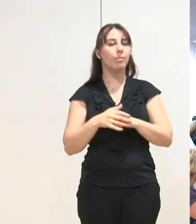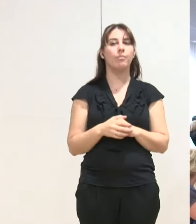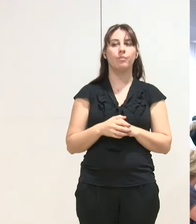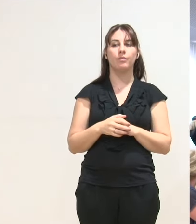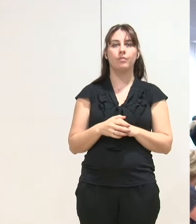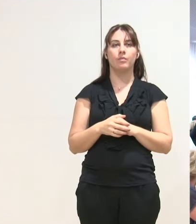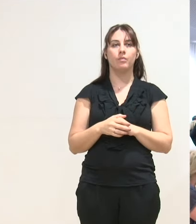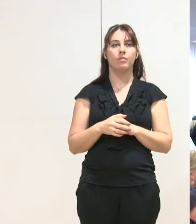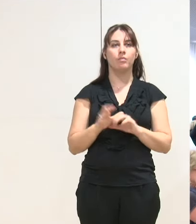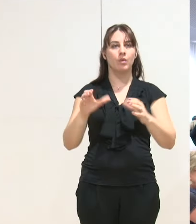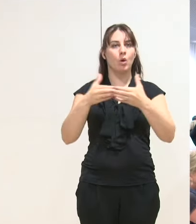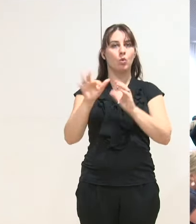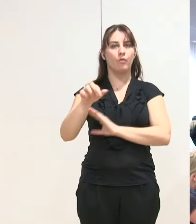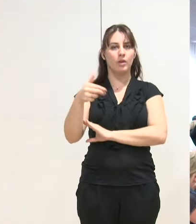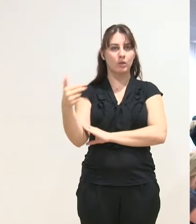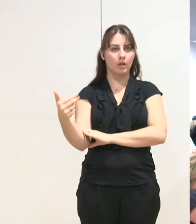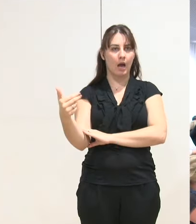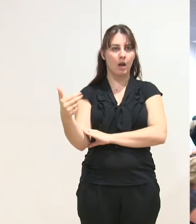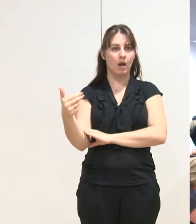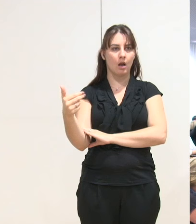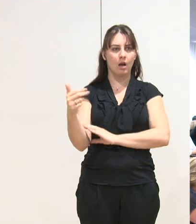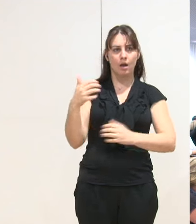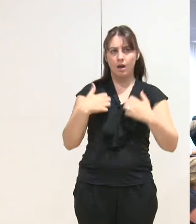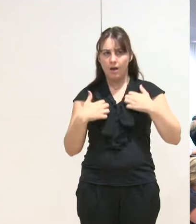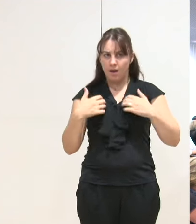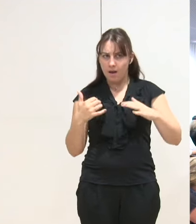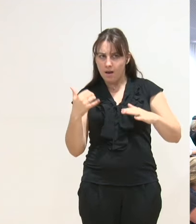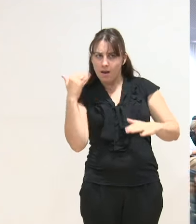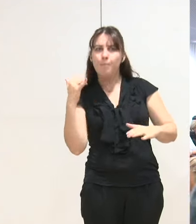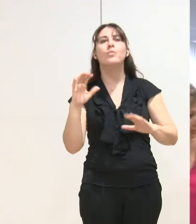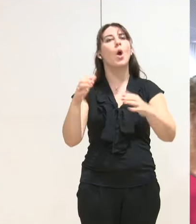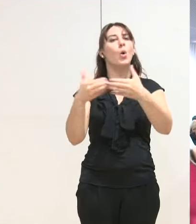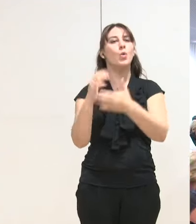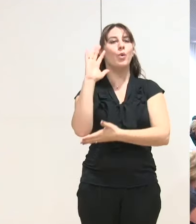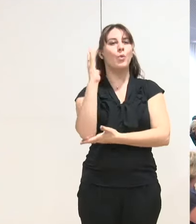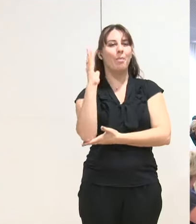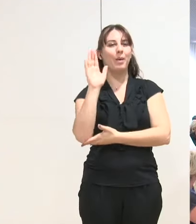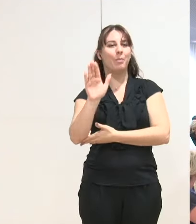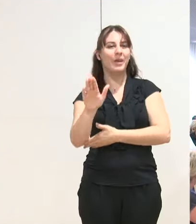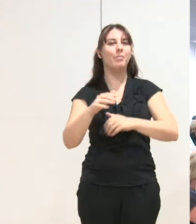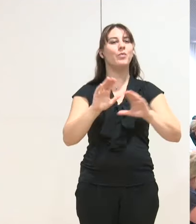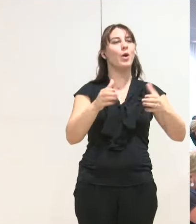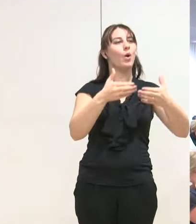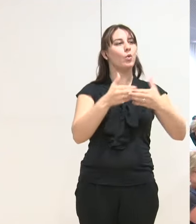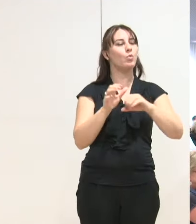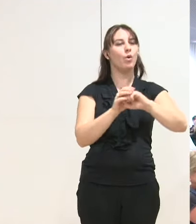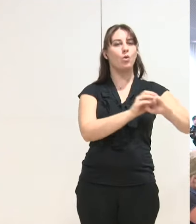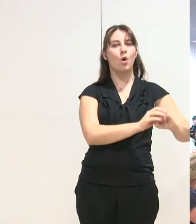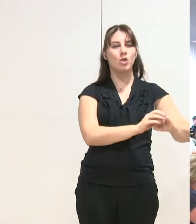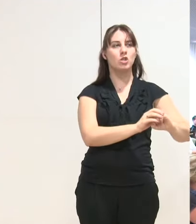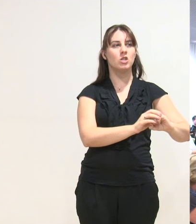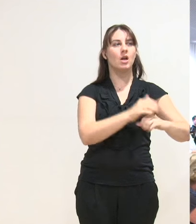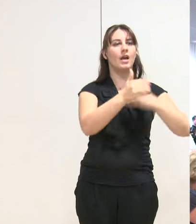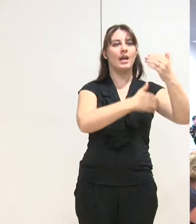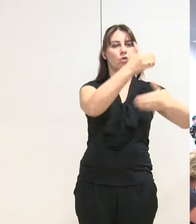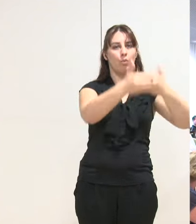contre le groupe du Front national petite hésitation le groupe de l'UMP le groupe de la gauche et du